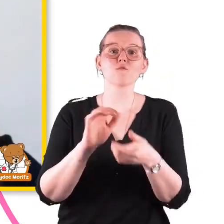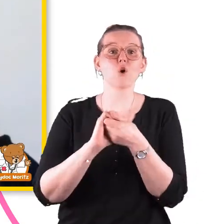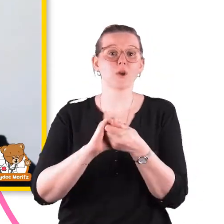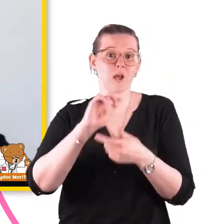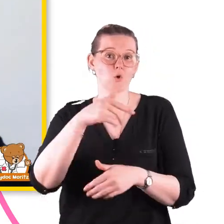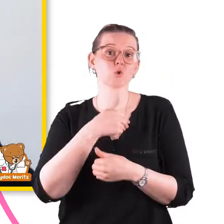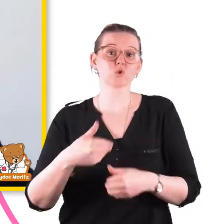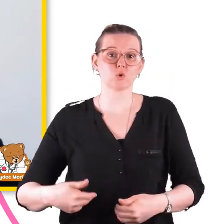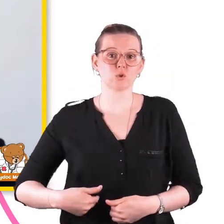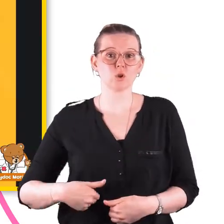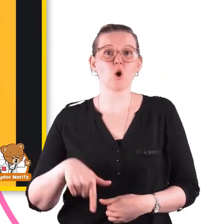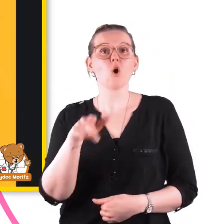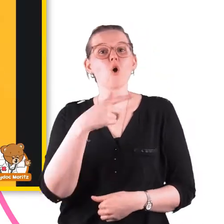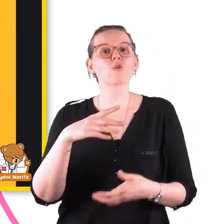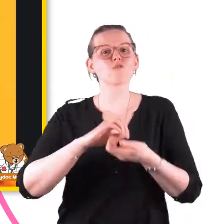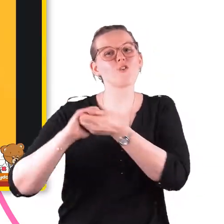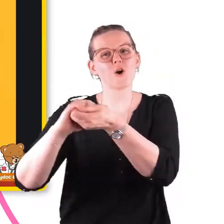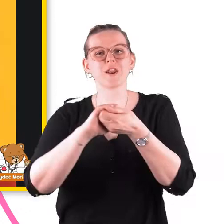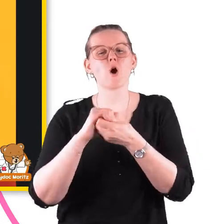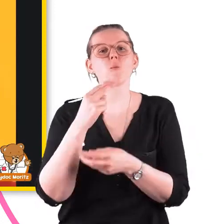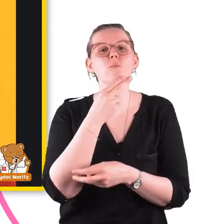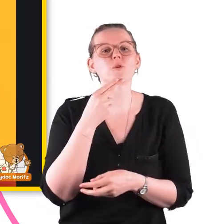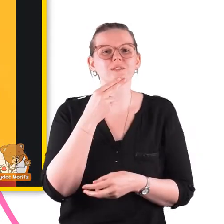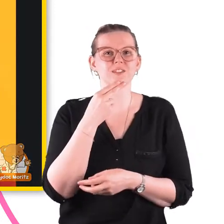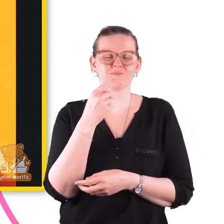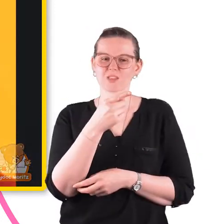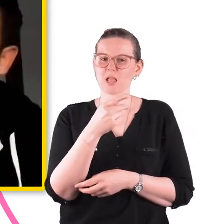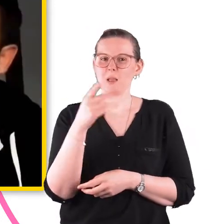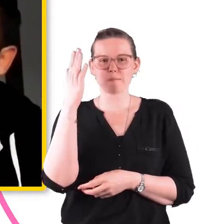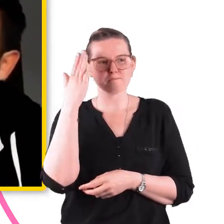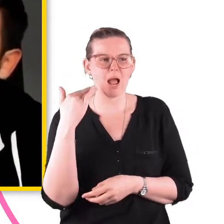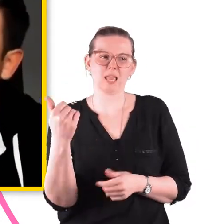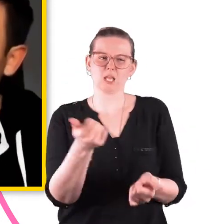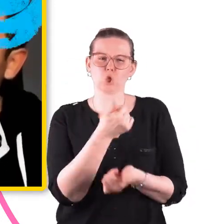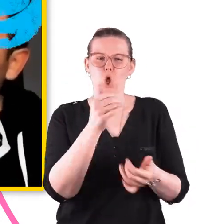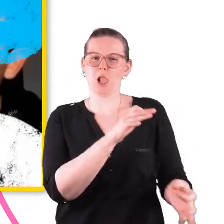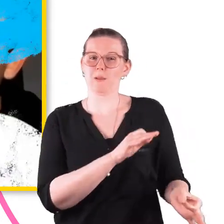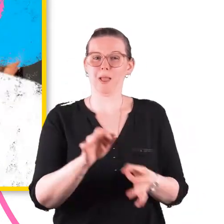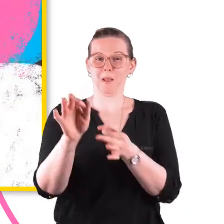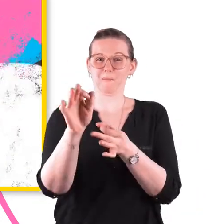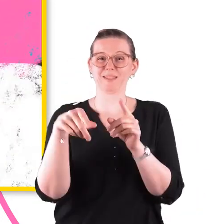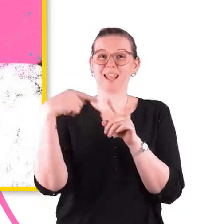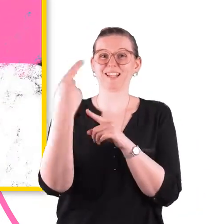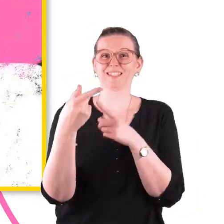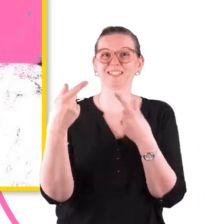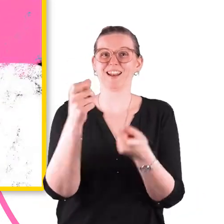macht gesund. Und Freundschaft ist bunt. Ach, tolle Überleitung, Maike.